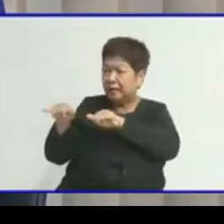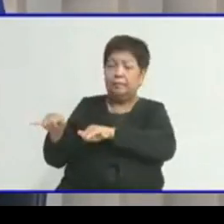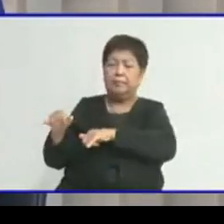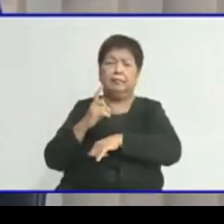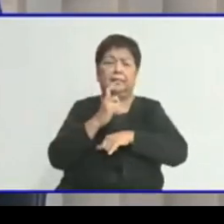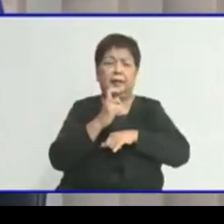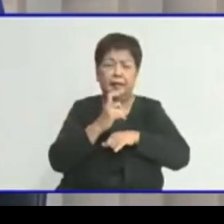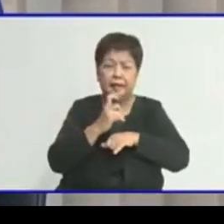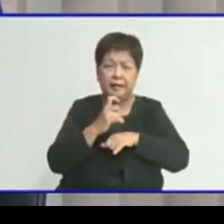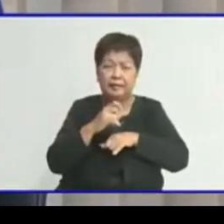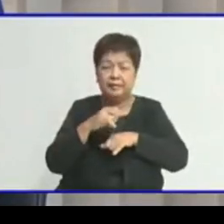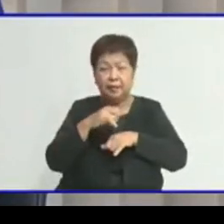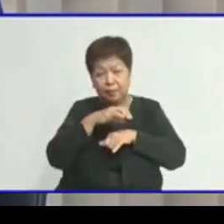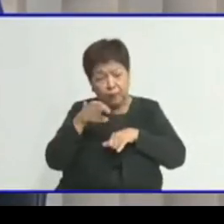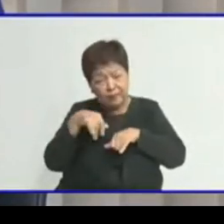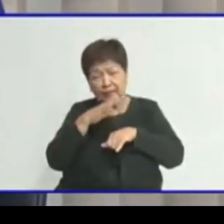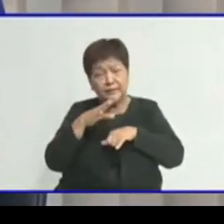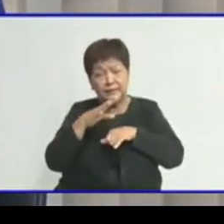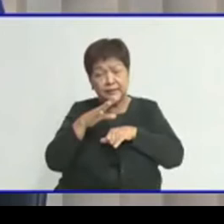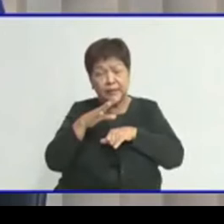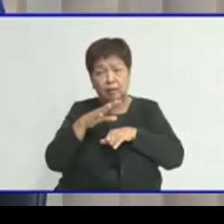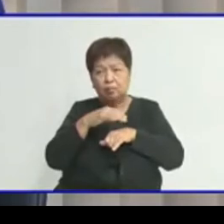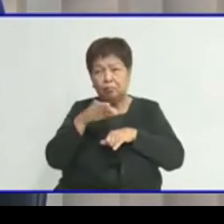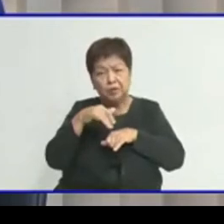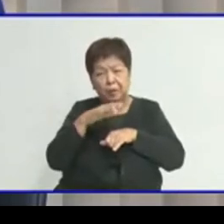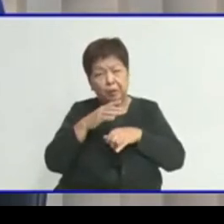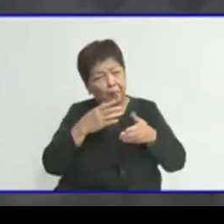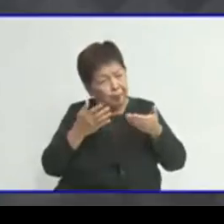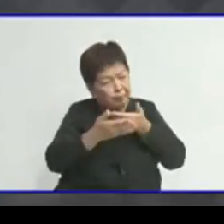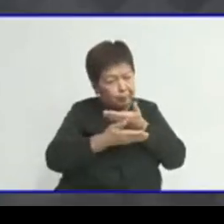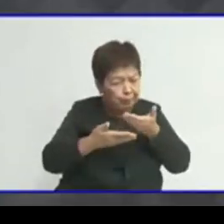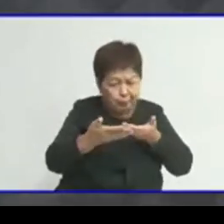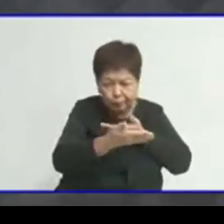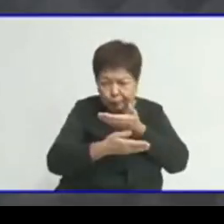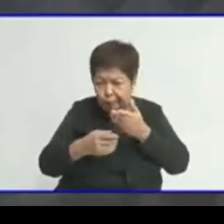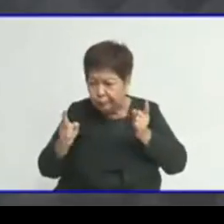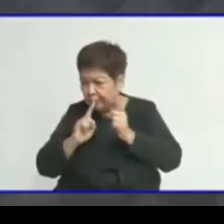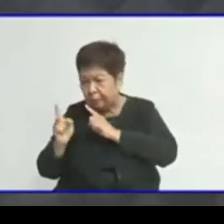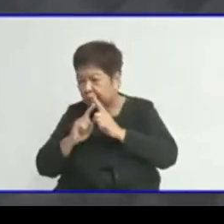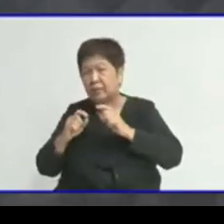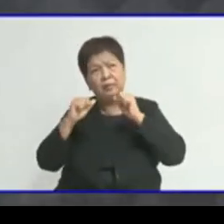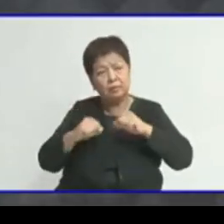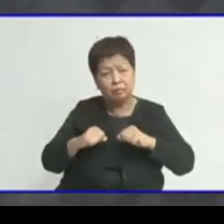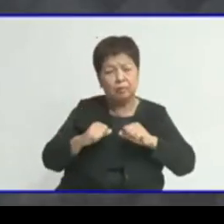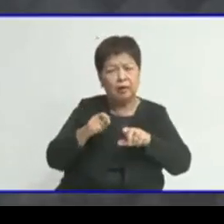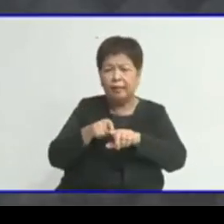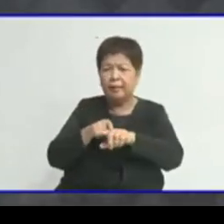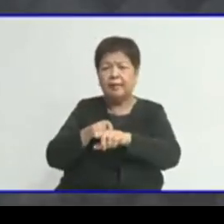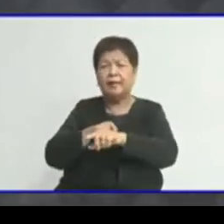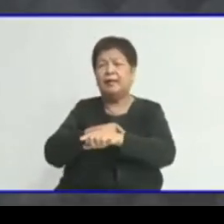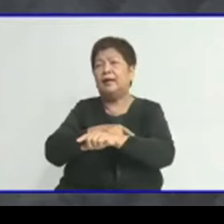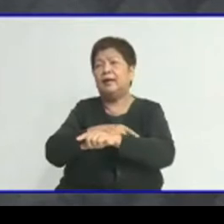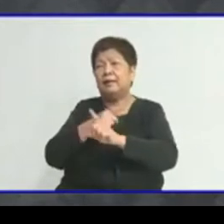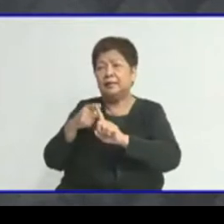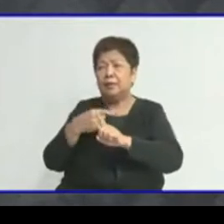เพราะฉะนั้นเนี่ยเราก็เลยมาคุยกันค่ะว่าเวลา6เดือนผ่านมาละตั้งแต่วันที่24ธันวา